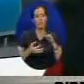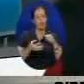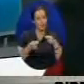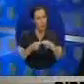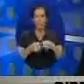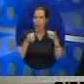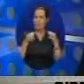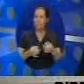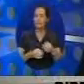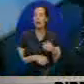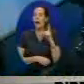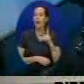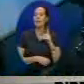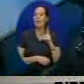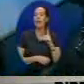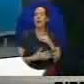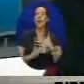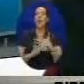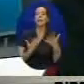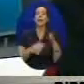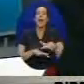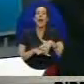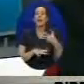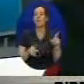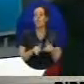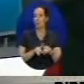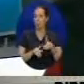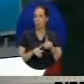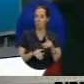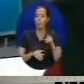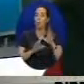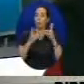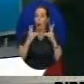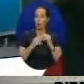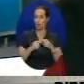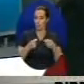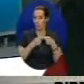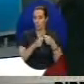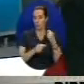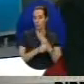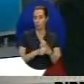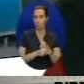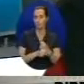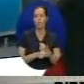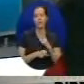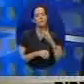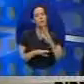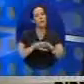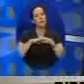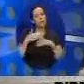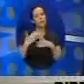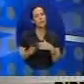כלומר. קשר אמיתי, אבל אין בו את המימד הרגשי כמו באחרים. הוא מאוד חשוב בארגונים לעובדים. ומהצד